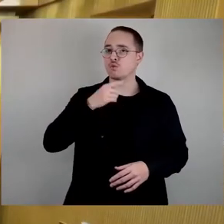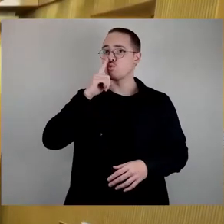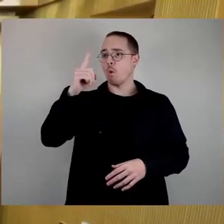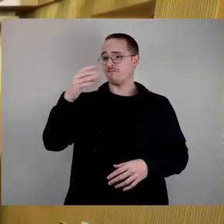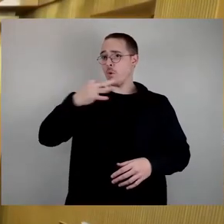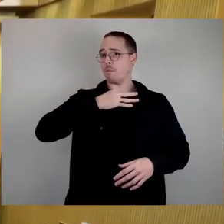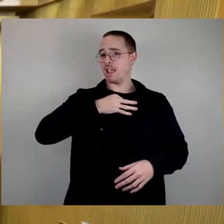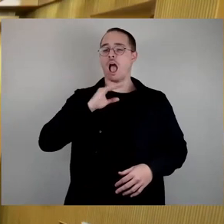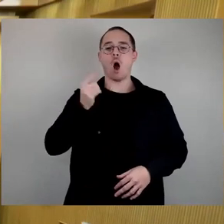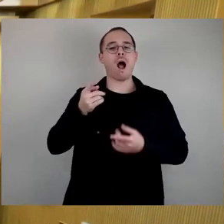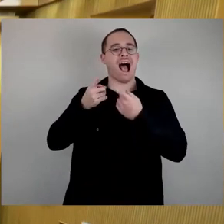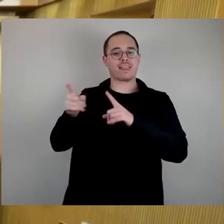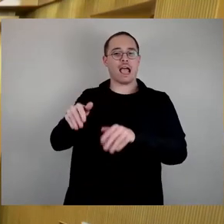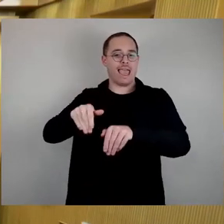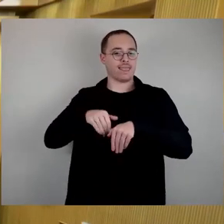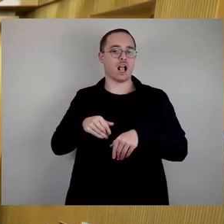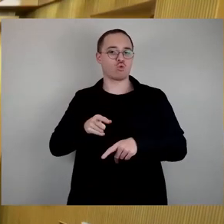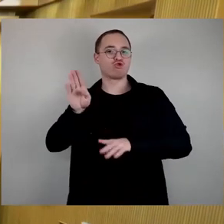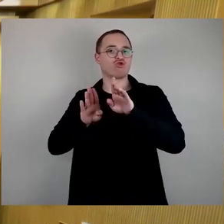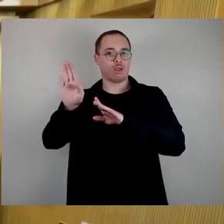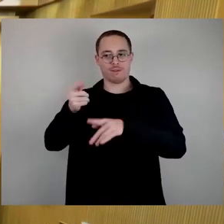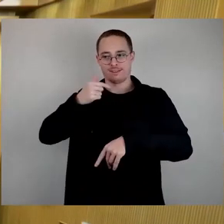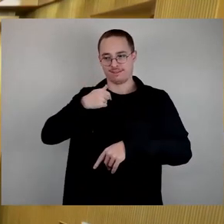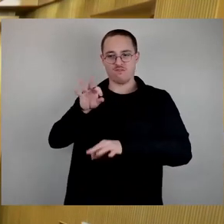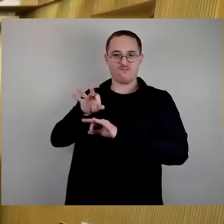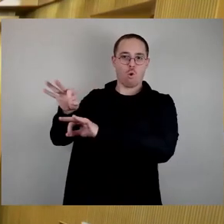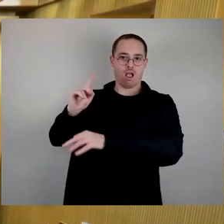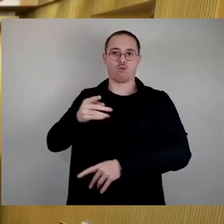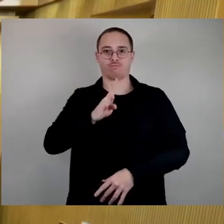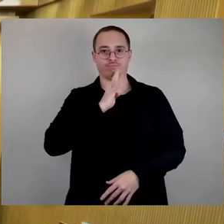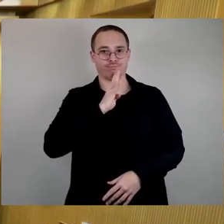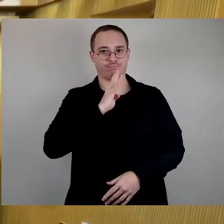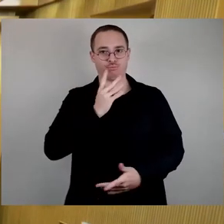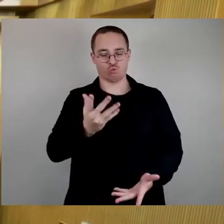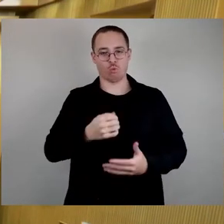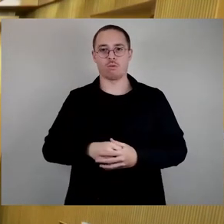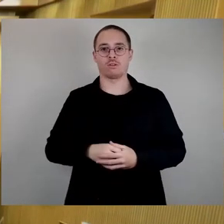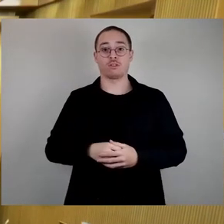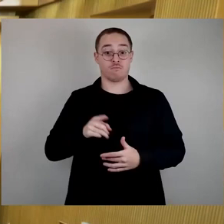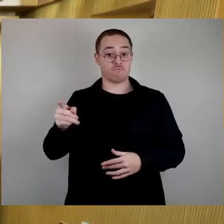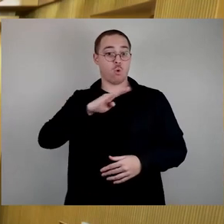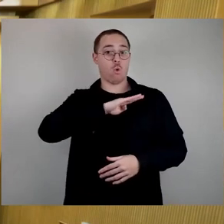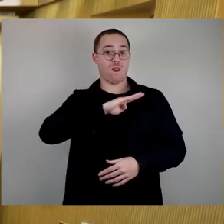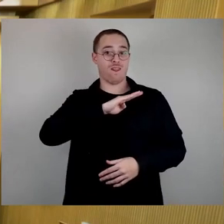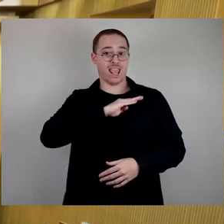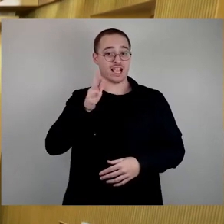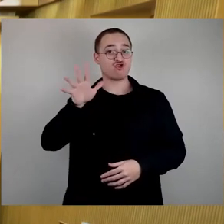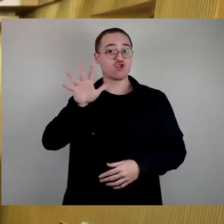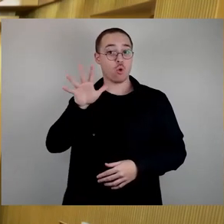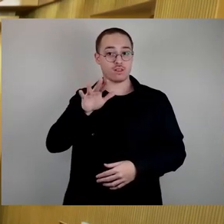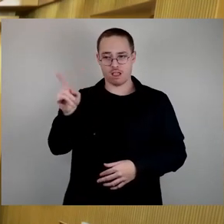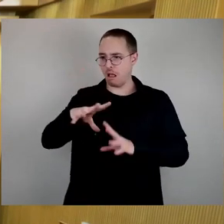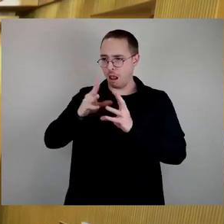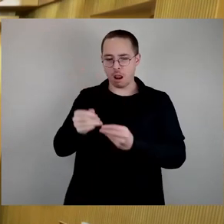weiteren Enthaltungsstimmen in meiner Fraktion. Der Kollege Schulze hat es alles richtig dargestellt aus